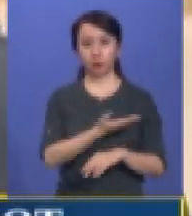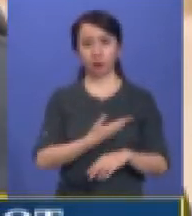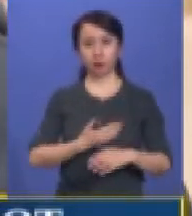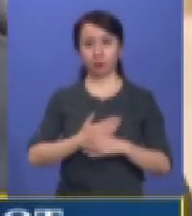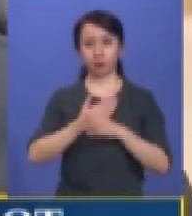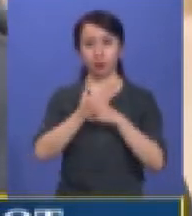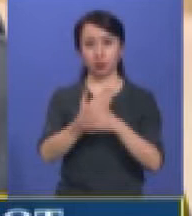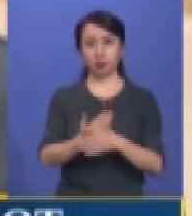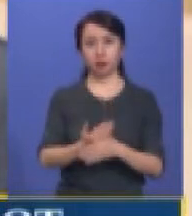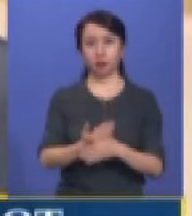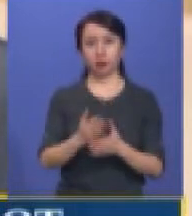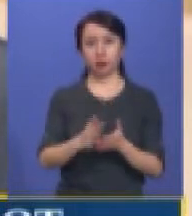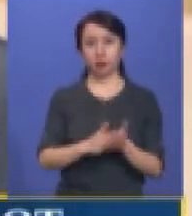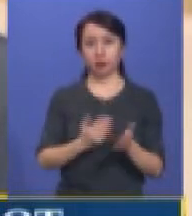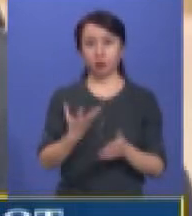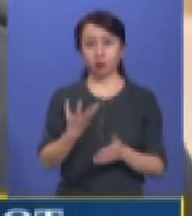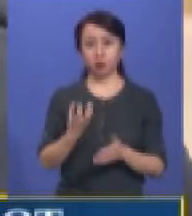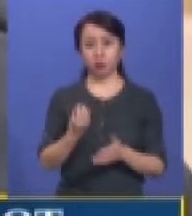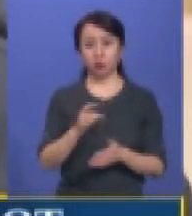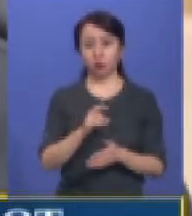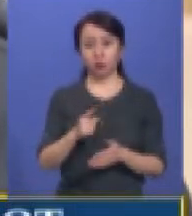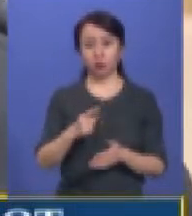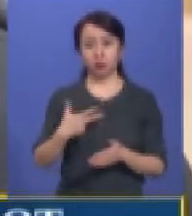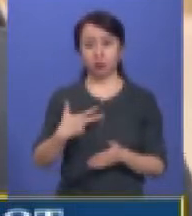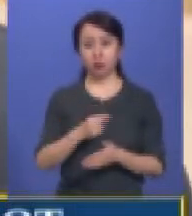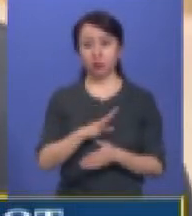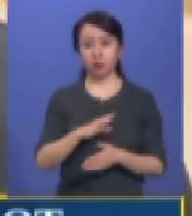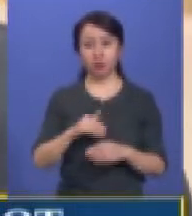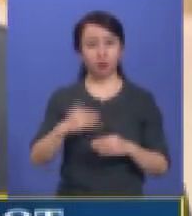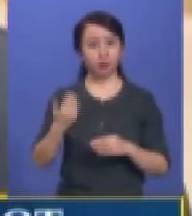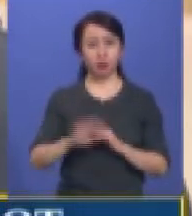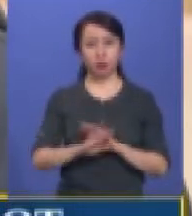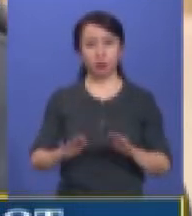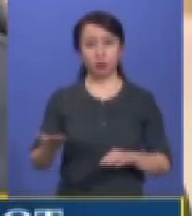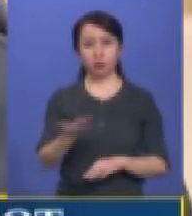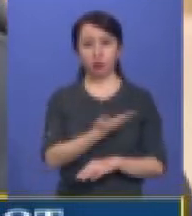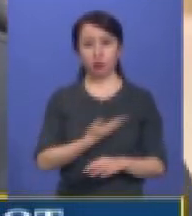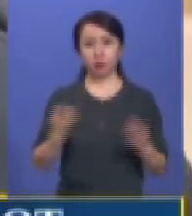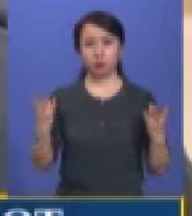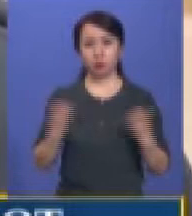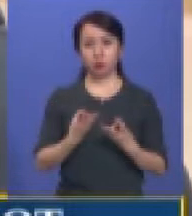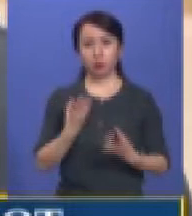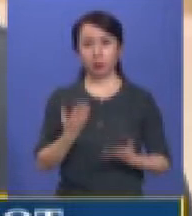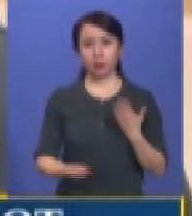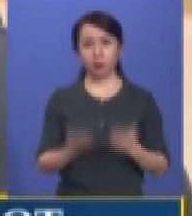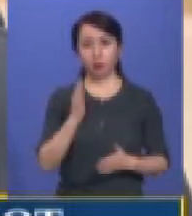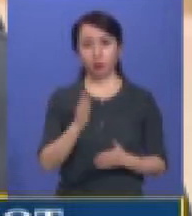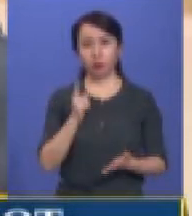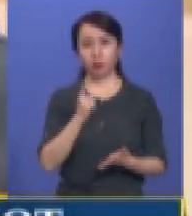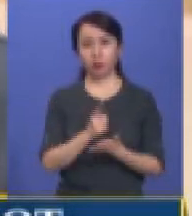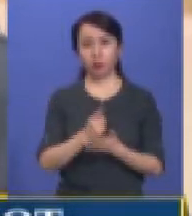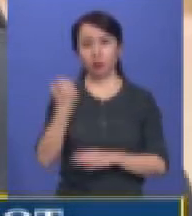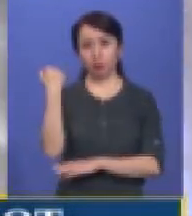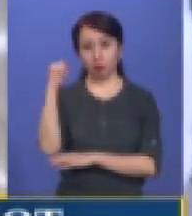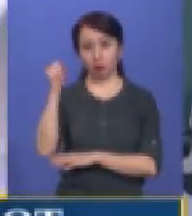поддерживаем, и призываем еще раз, кто еще не вакцинировался, еще не поздно. Нам надо если вместе будем, и мы должны победить